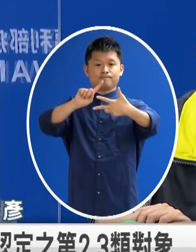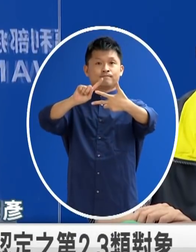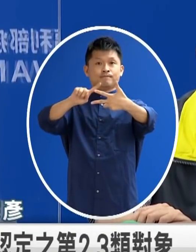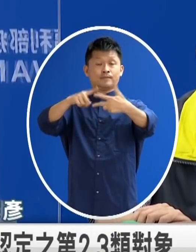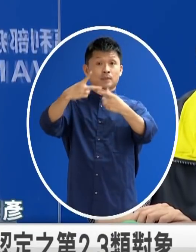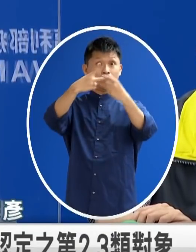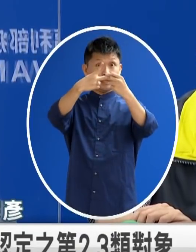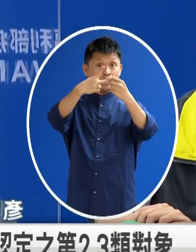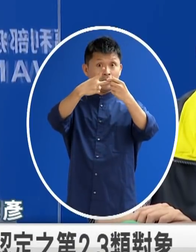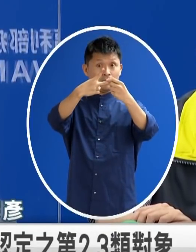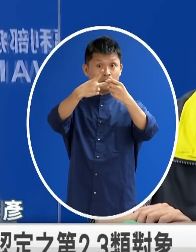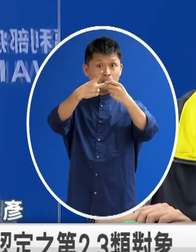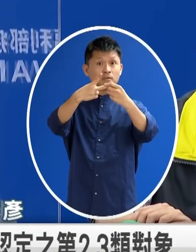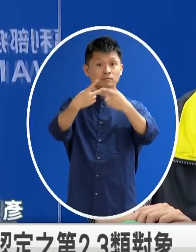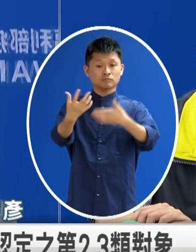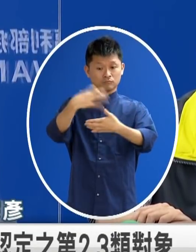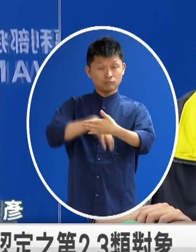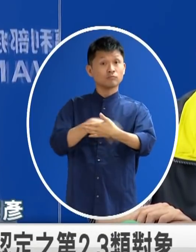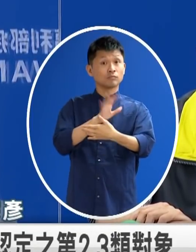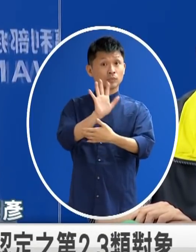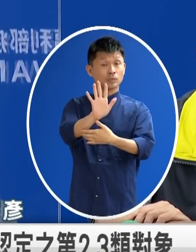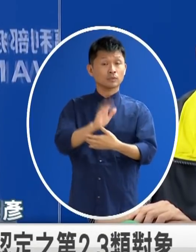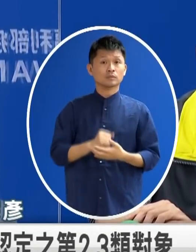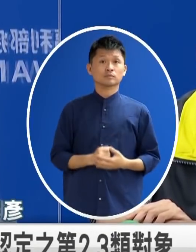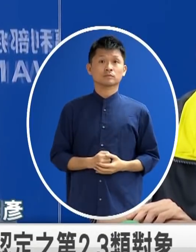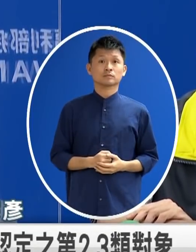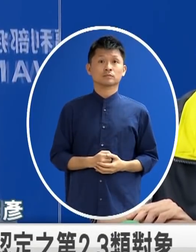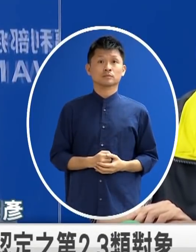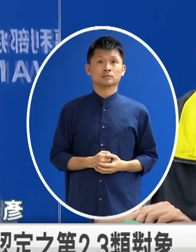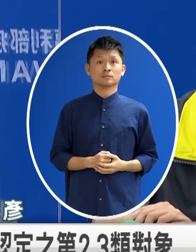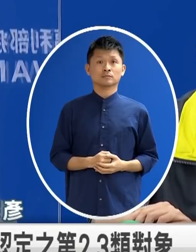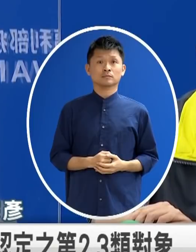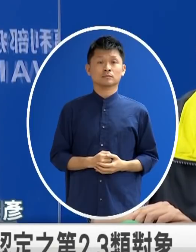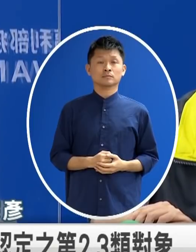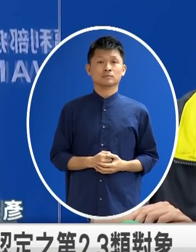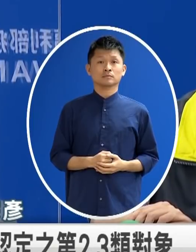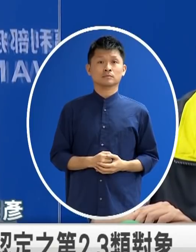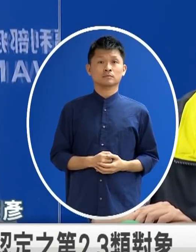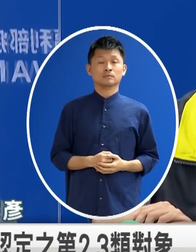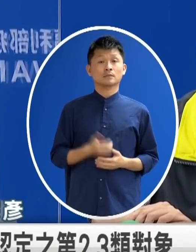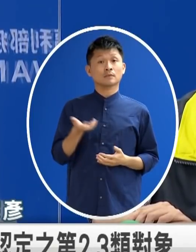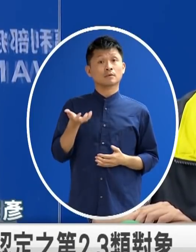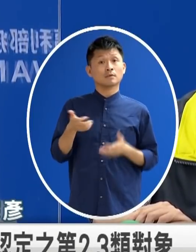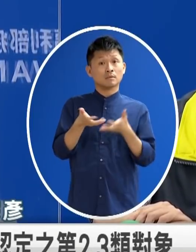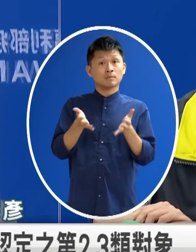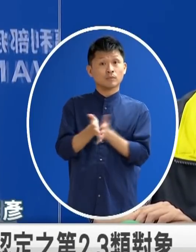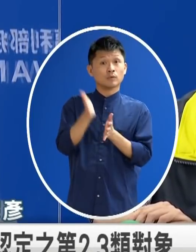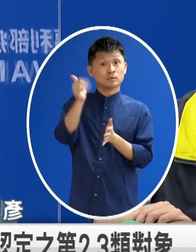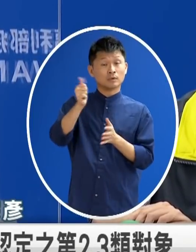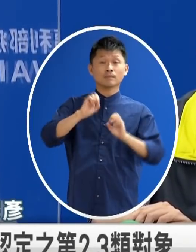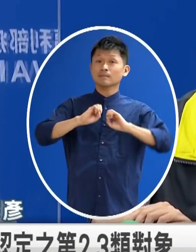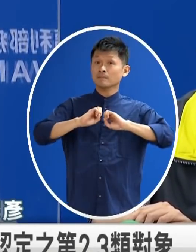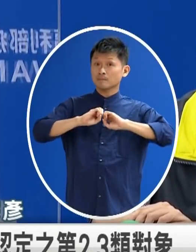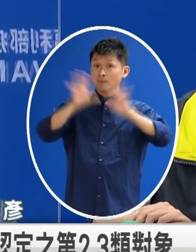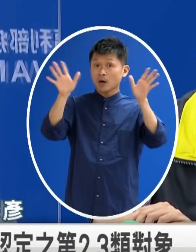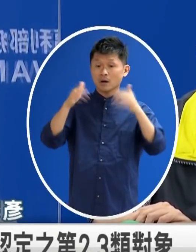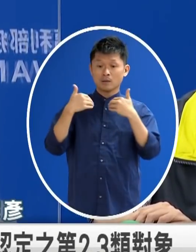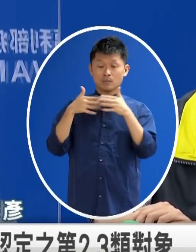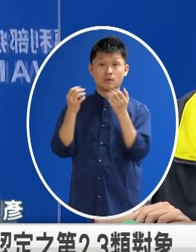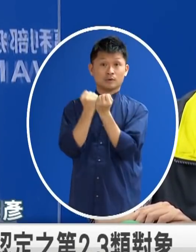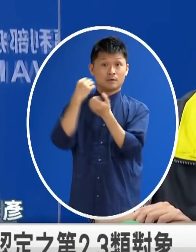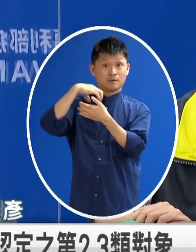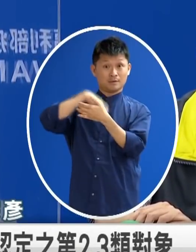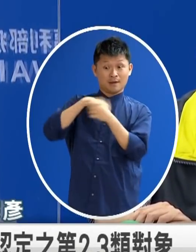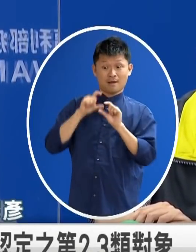类跟第二类的人员哦，那这一块都有。那刚刚部长另外有宣布的那个莫德纳